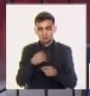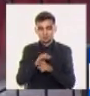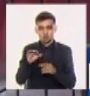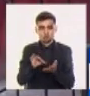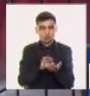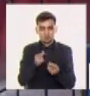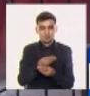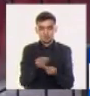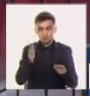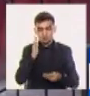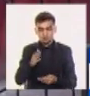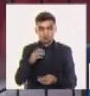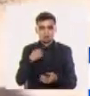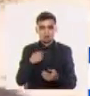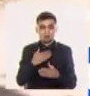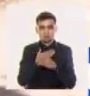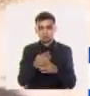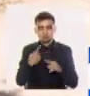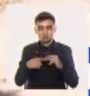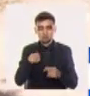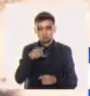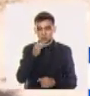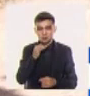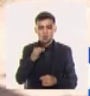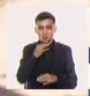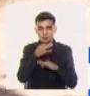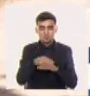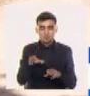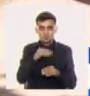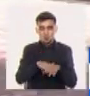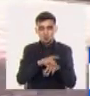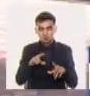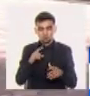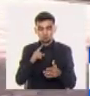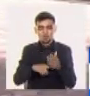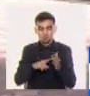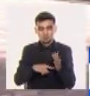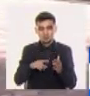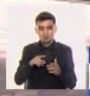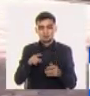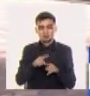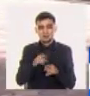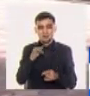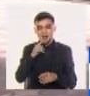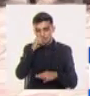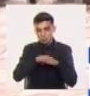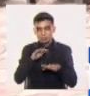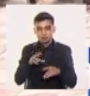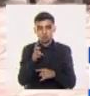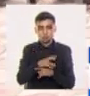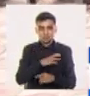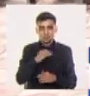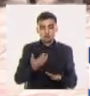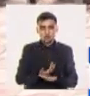деньги перевести. Все, больше я ничем не могу вам помочь. Такой ответ собравшихся не устроил. В результате они отправились к акимату. На встречу с